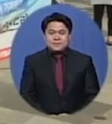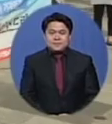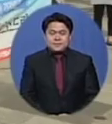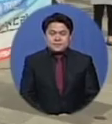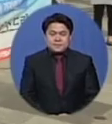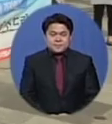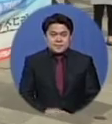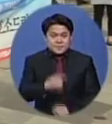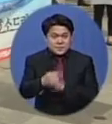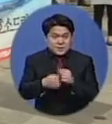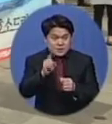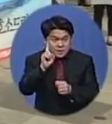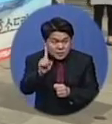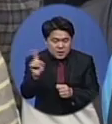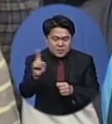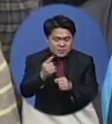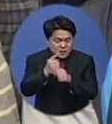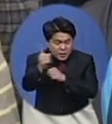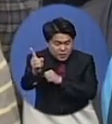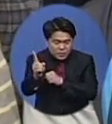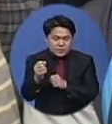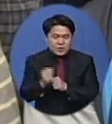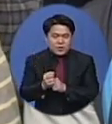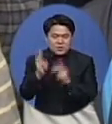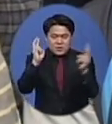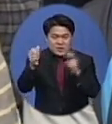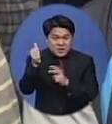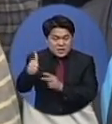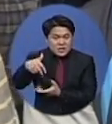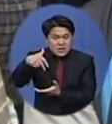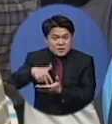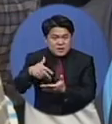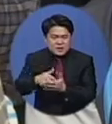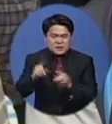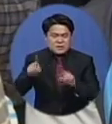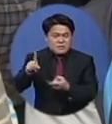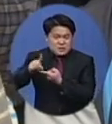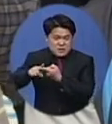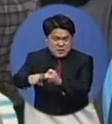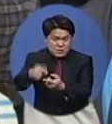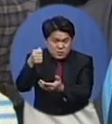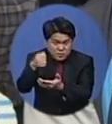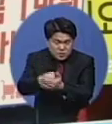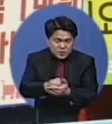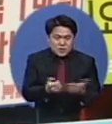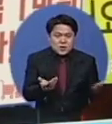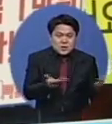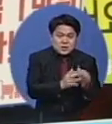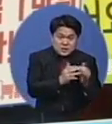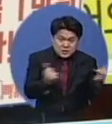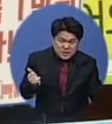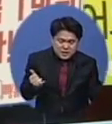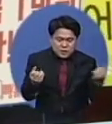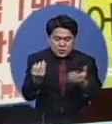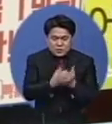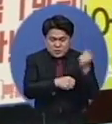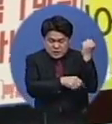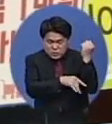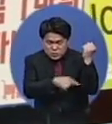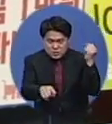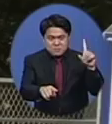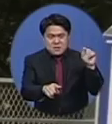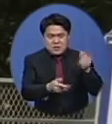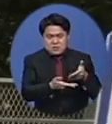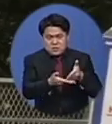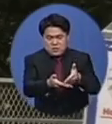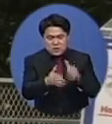내년 최저임금으로 재계는 동결을, 노동계는 만원을 제시하고 있습니다. 노동계는 현재 최저임금으로는 생계를 꾸리기조차